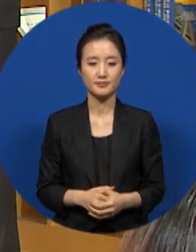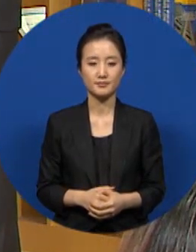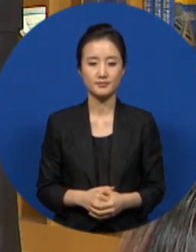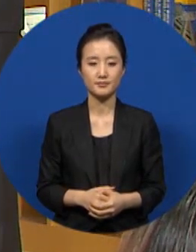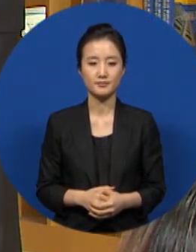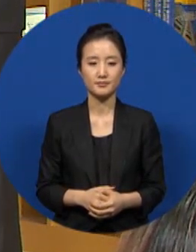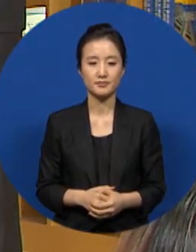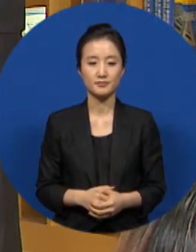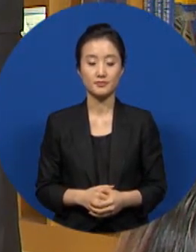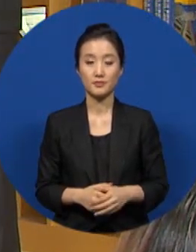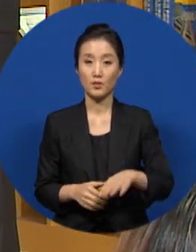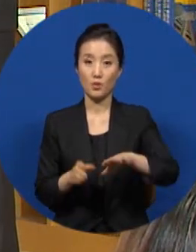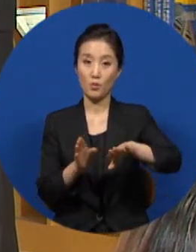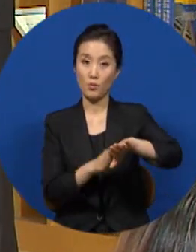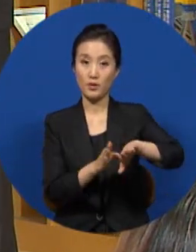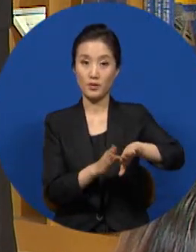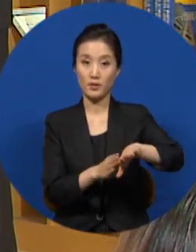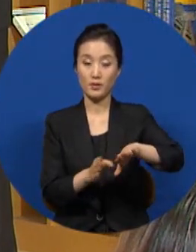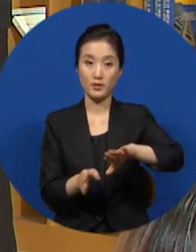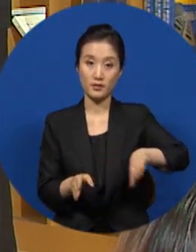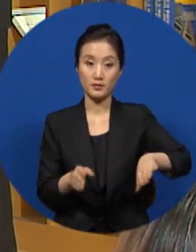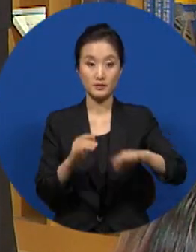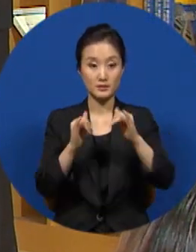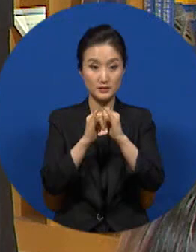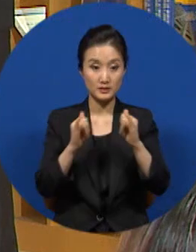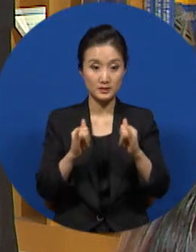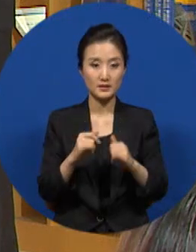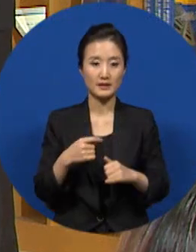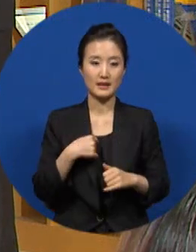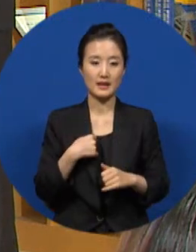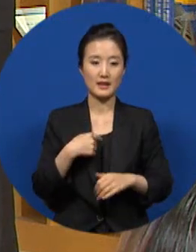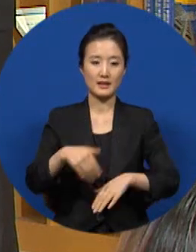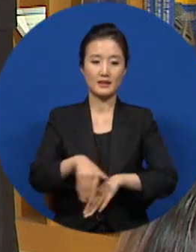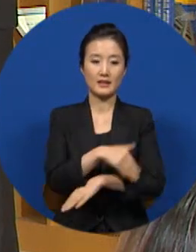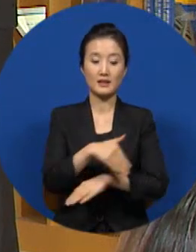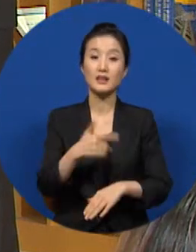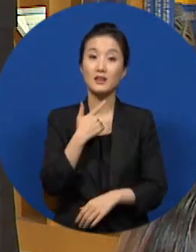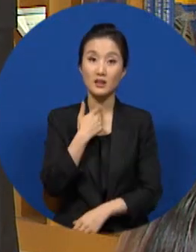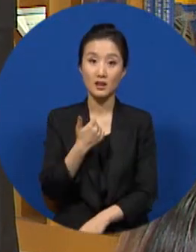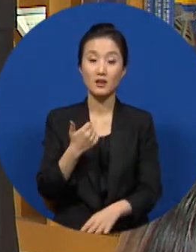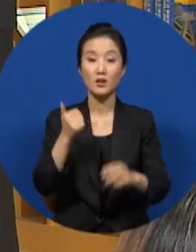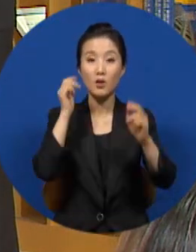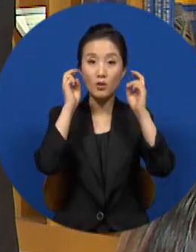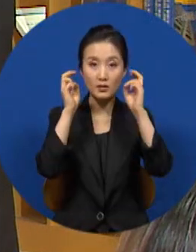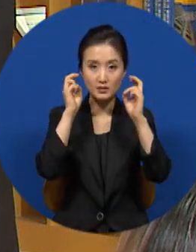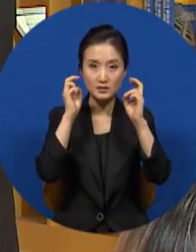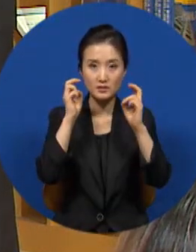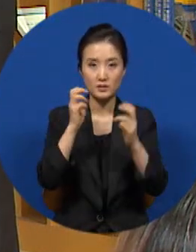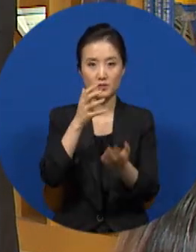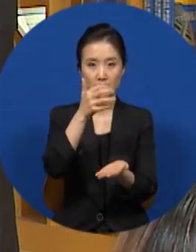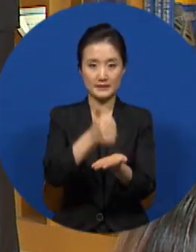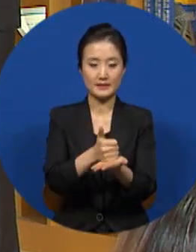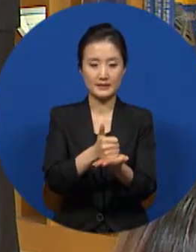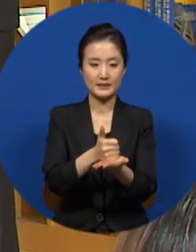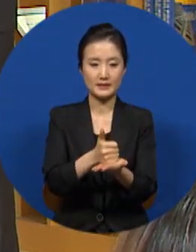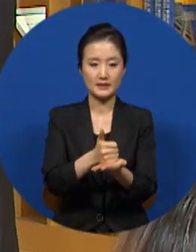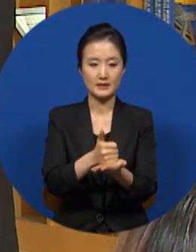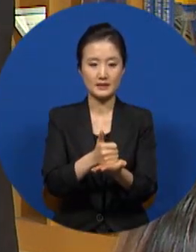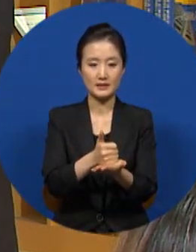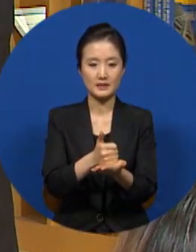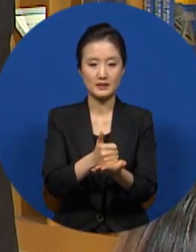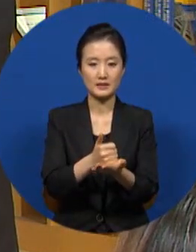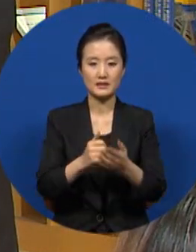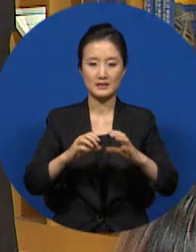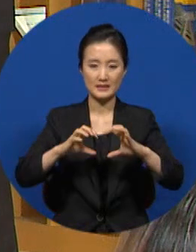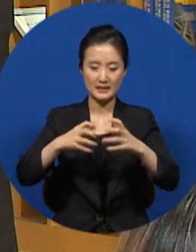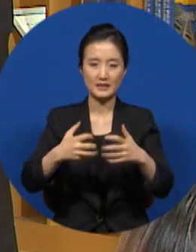그 좌측에 있는 분이 제가 다녔던 회사의 이제 그 회장님이시죠. 늘 가장 전